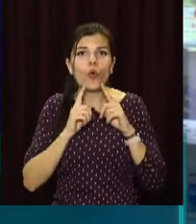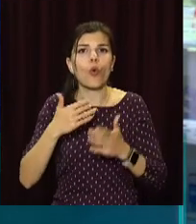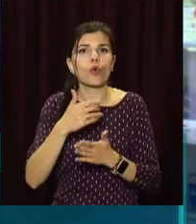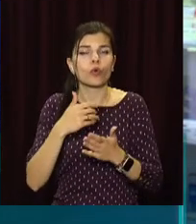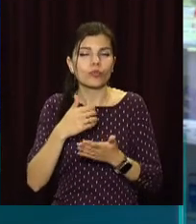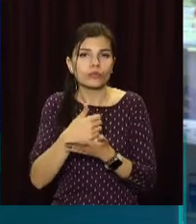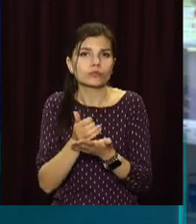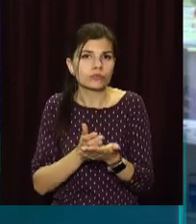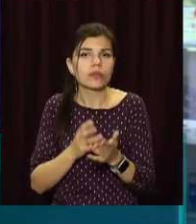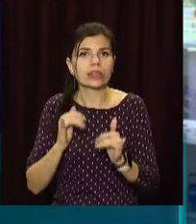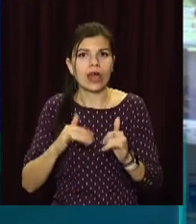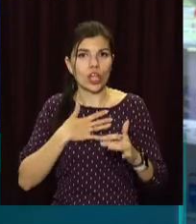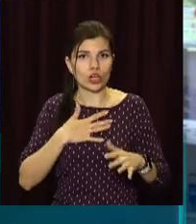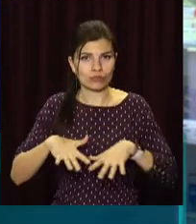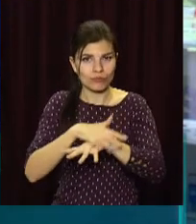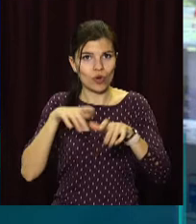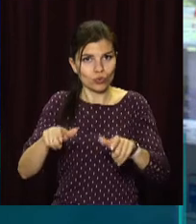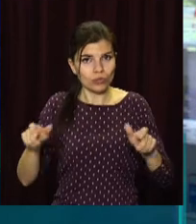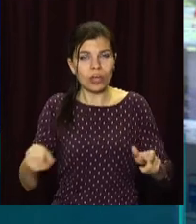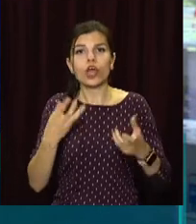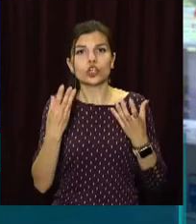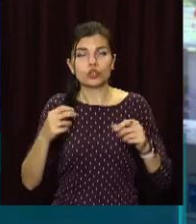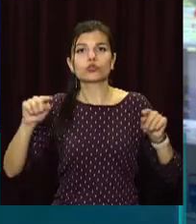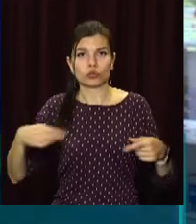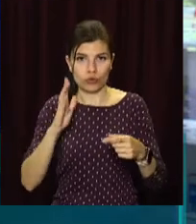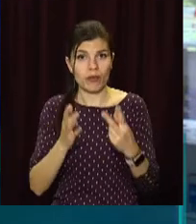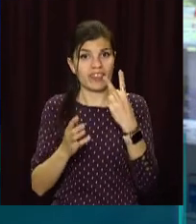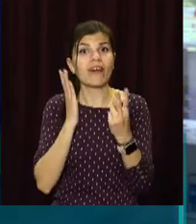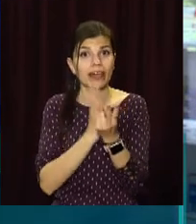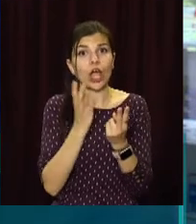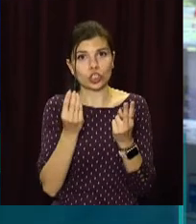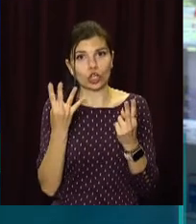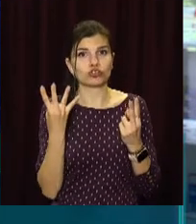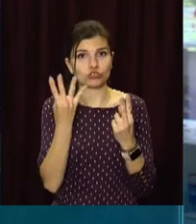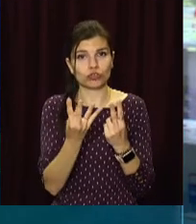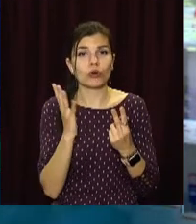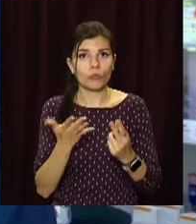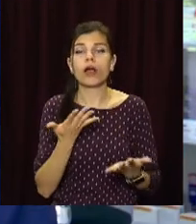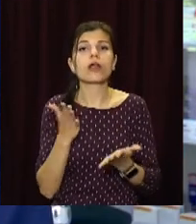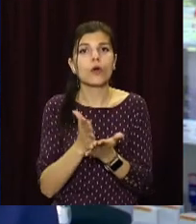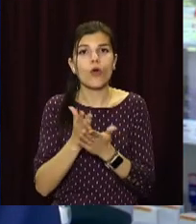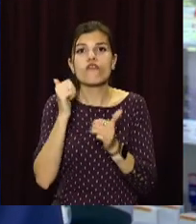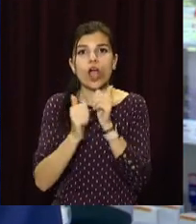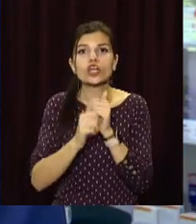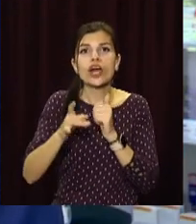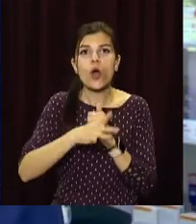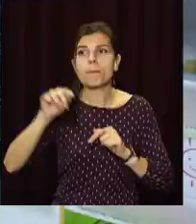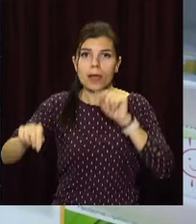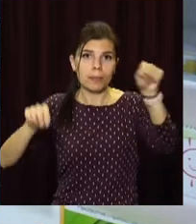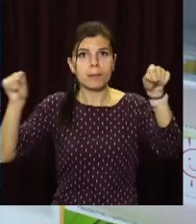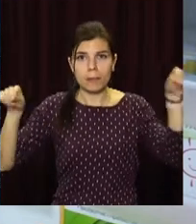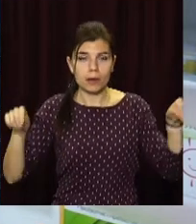і тому подалі будемо створювати ще аптечні пункти, які будуть знаходитися в кожному районі нашого